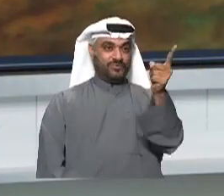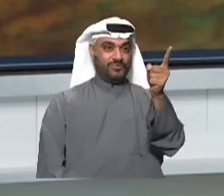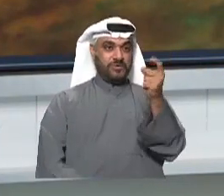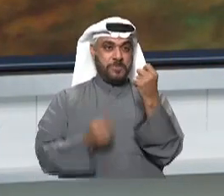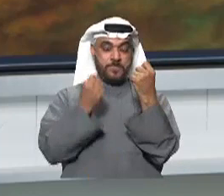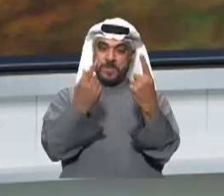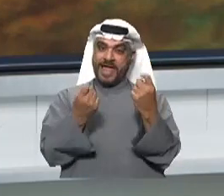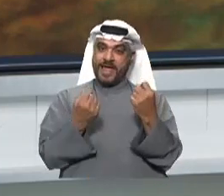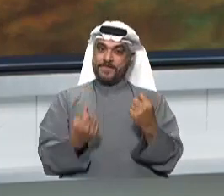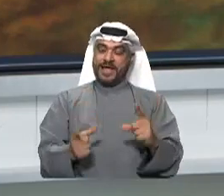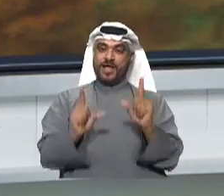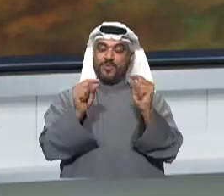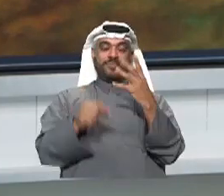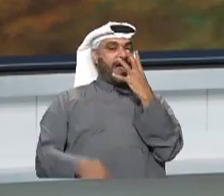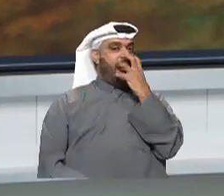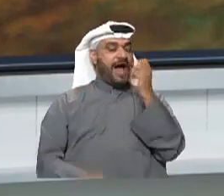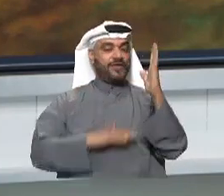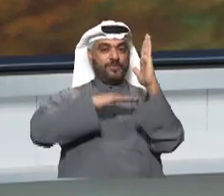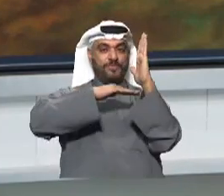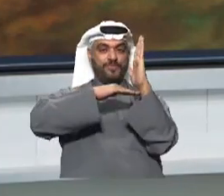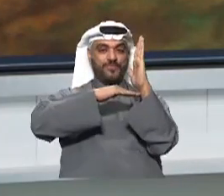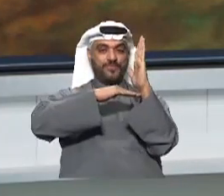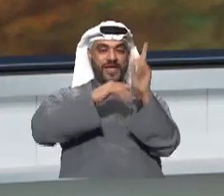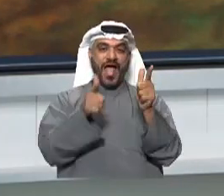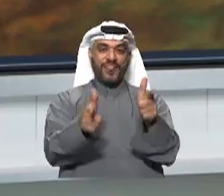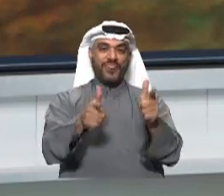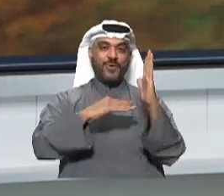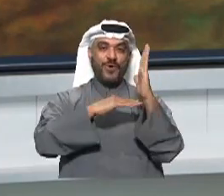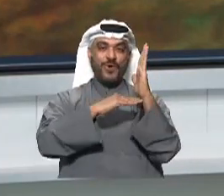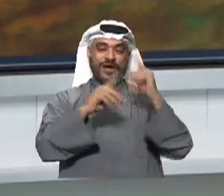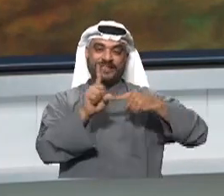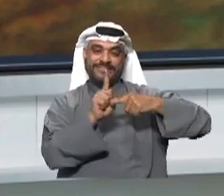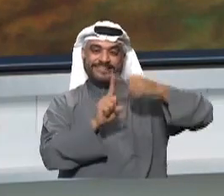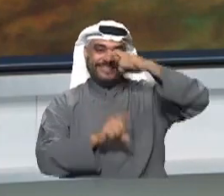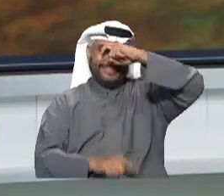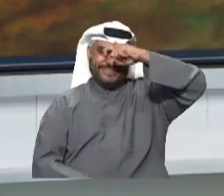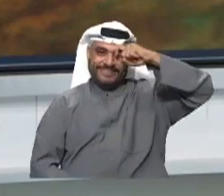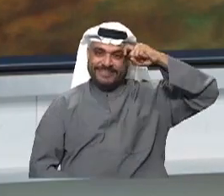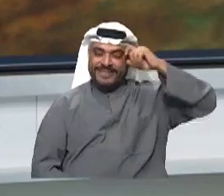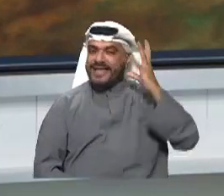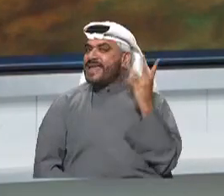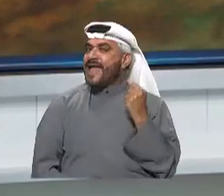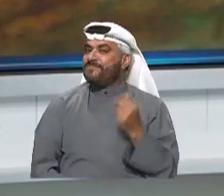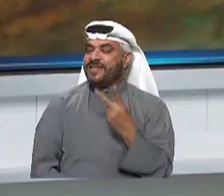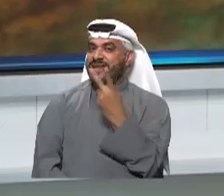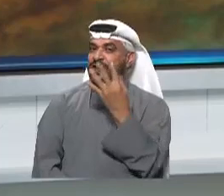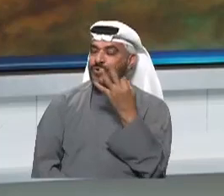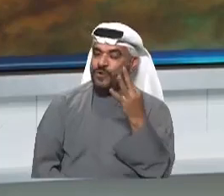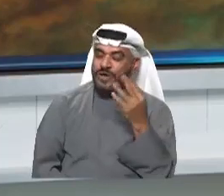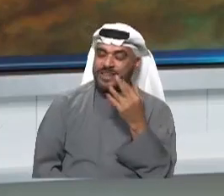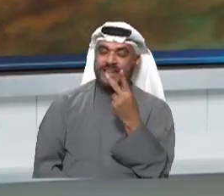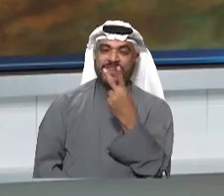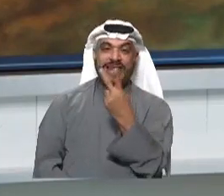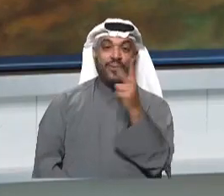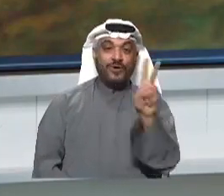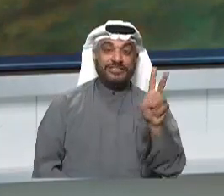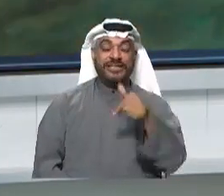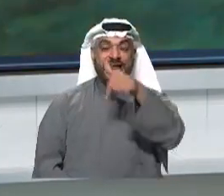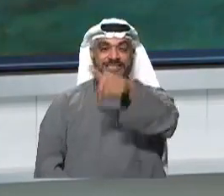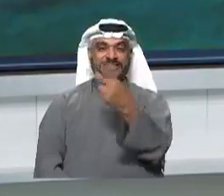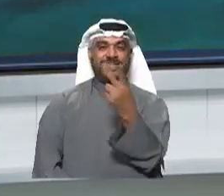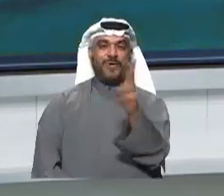معتدله الى دافئه وقد تصل درجات الحراره العظمى بشكل عظمى بين 22 الى 26 درجه